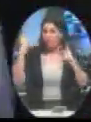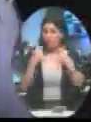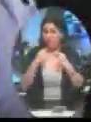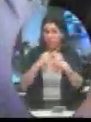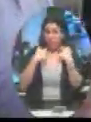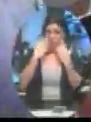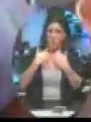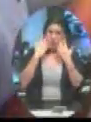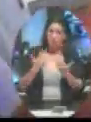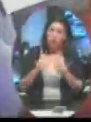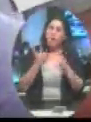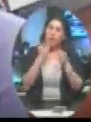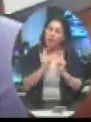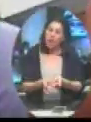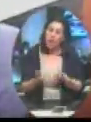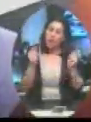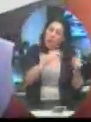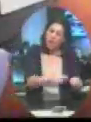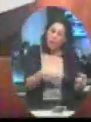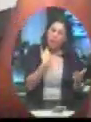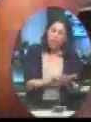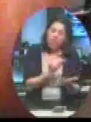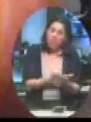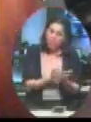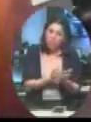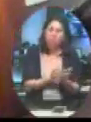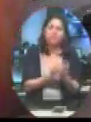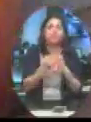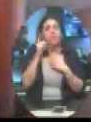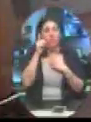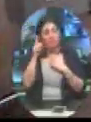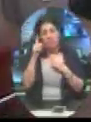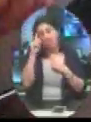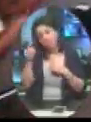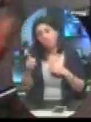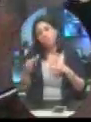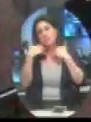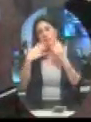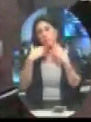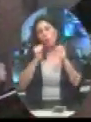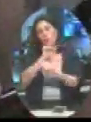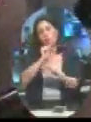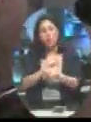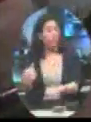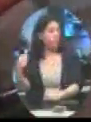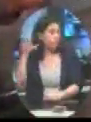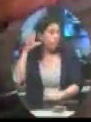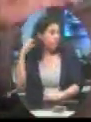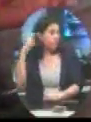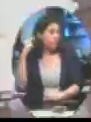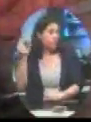הפרשה, מה שיאפשר לו לבוא לתת עדות. לטענתה, התלונות והסיפורים שהיא נחשפת אליהם